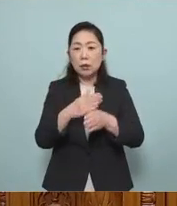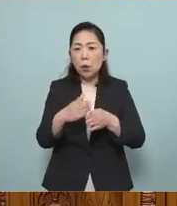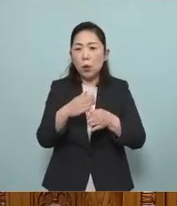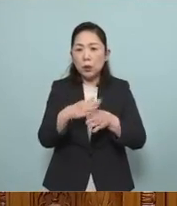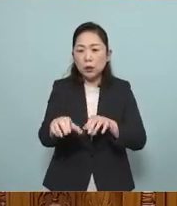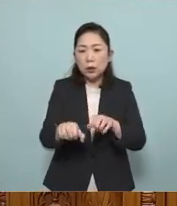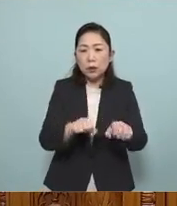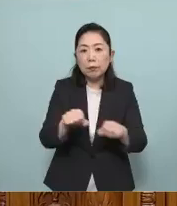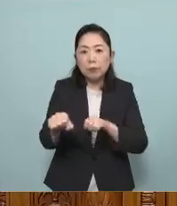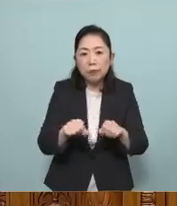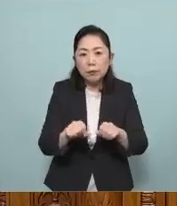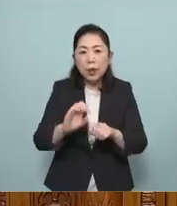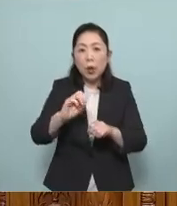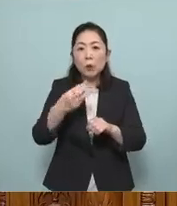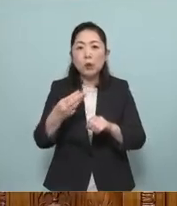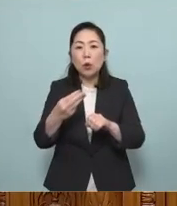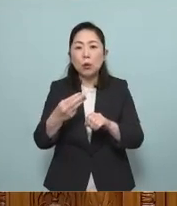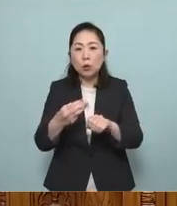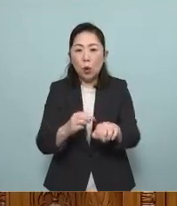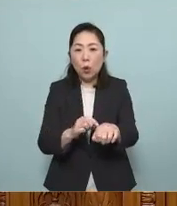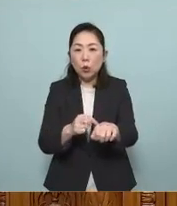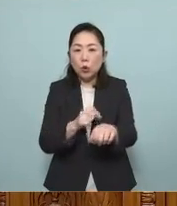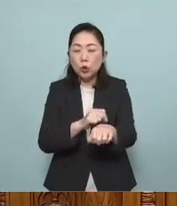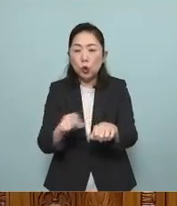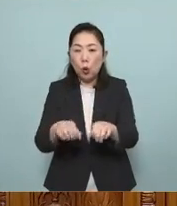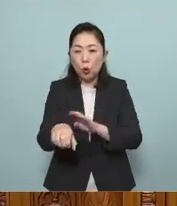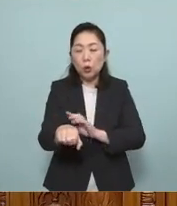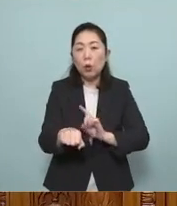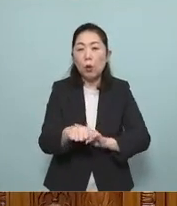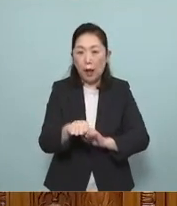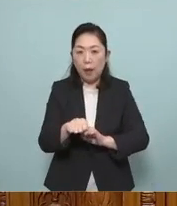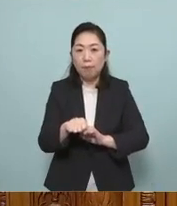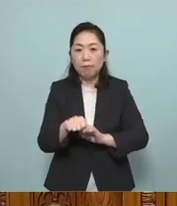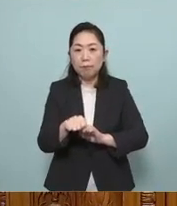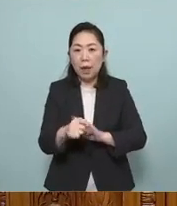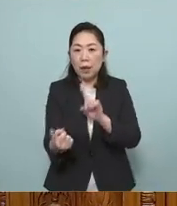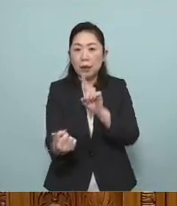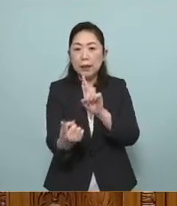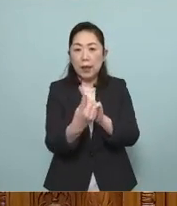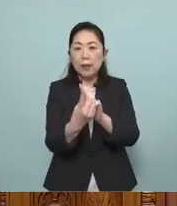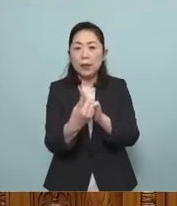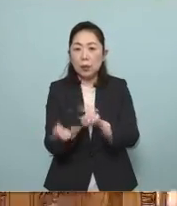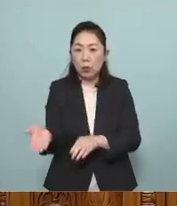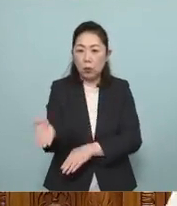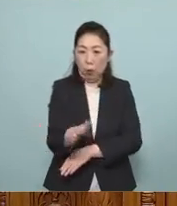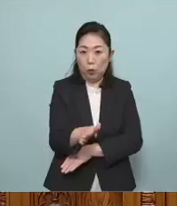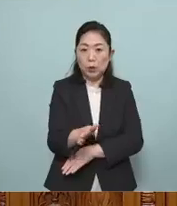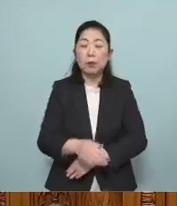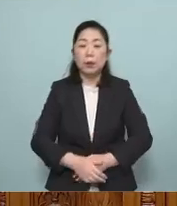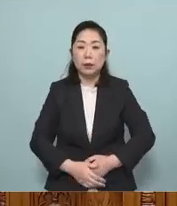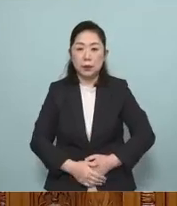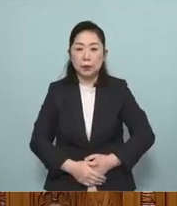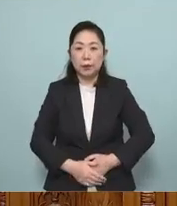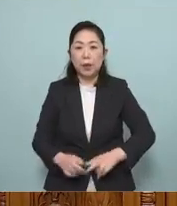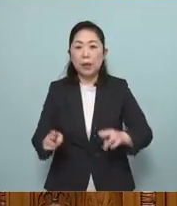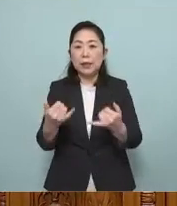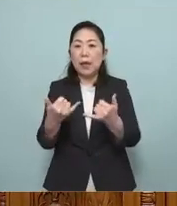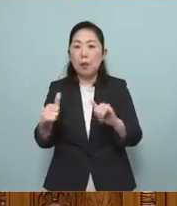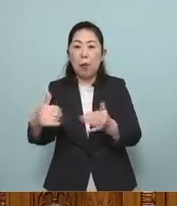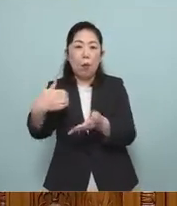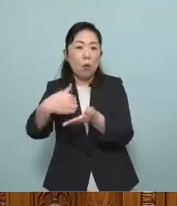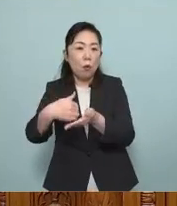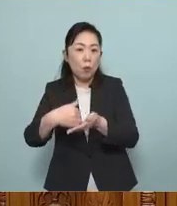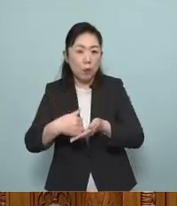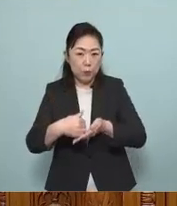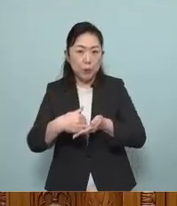たオミクロン株の特性を踏まえ、メリハリをつけた対策を講じていきます。専門家から